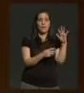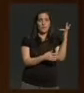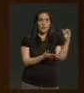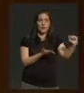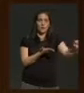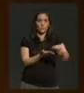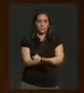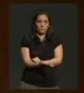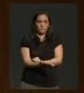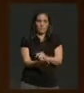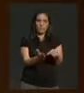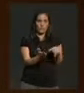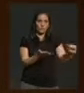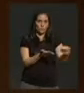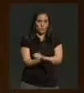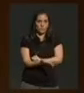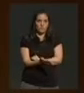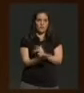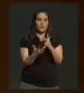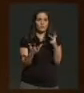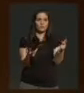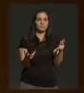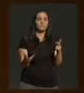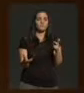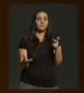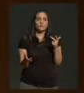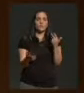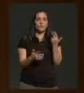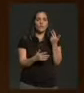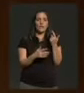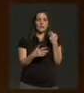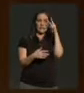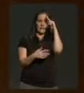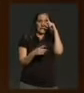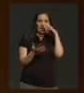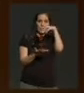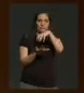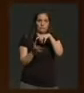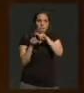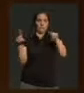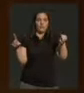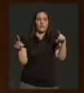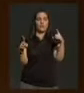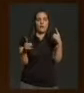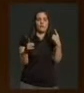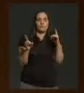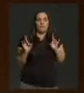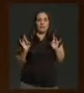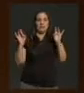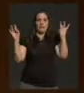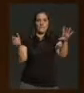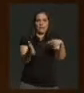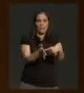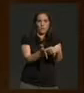Javier Aldazabal idazkariari hitza eman baino lehen, nirea eta zuzendaritza batza osatzen dugun gu